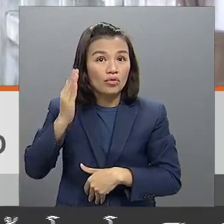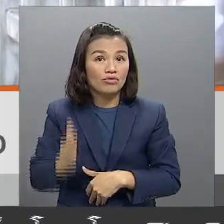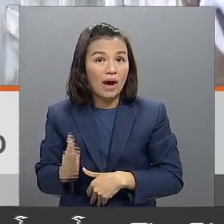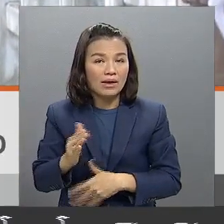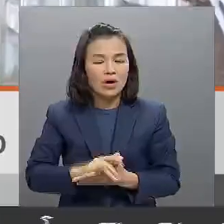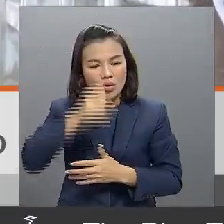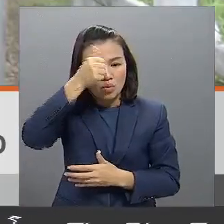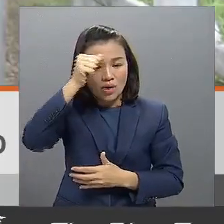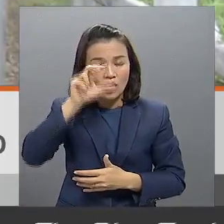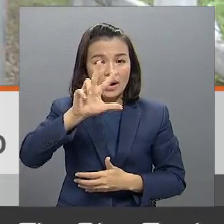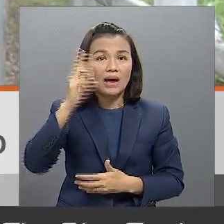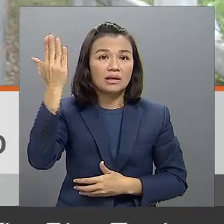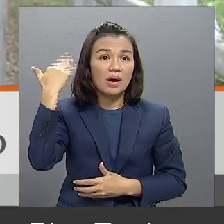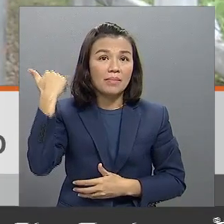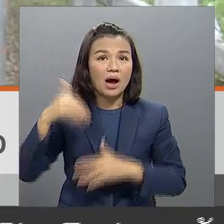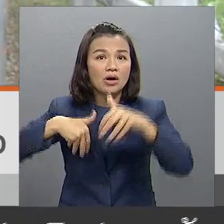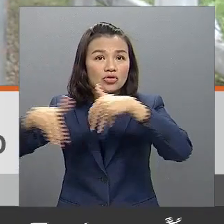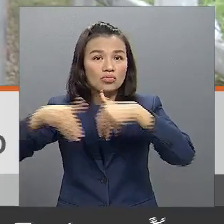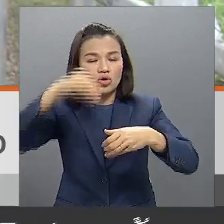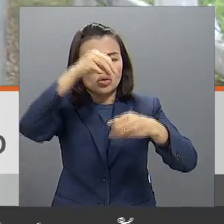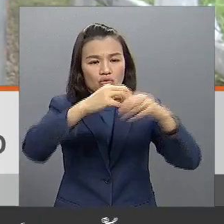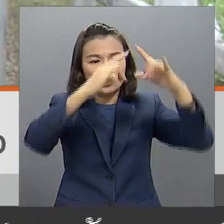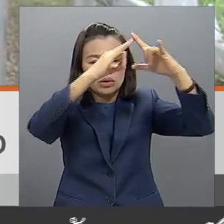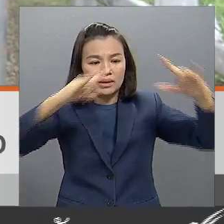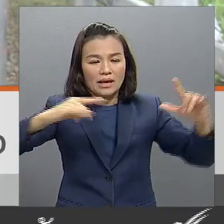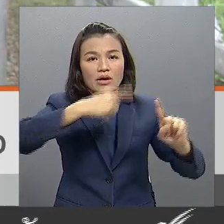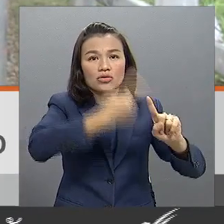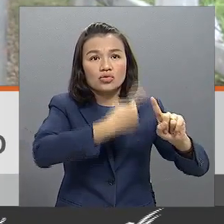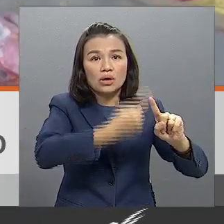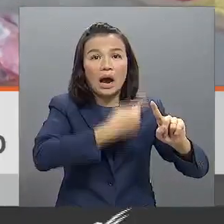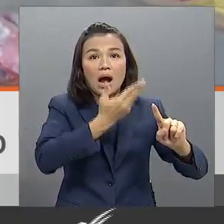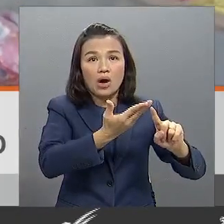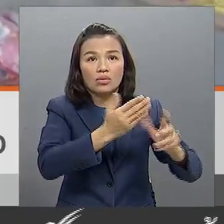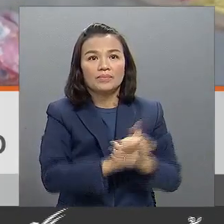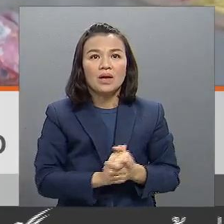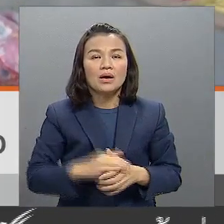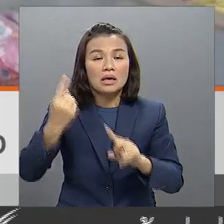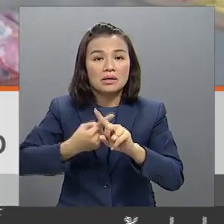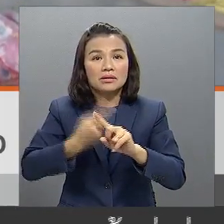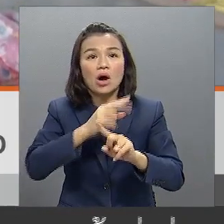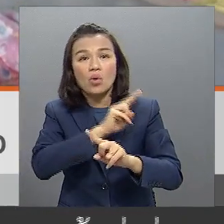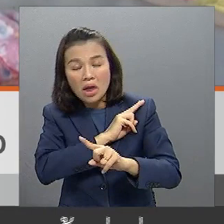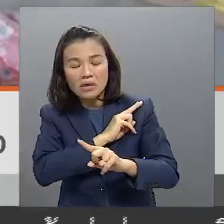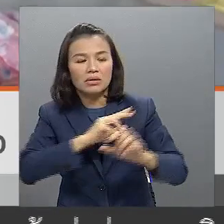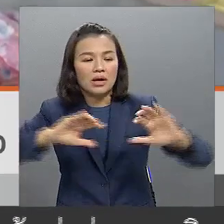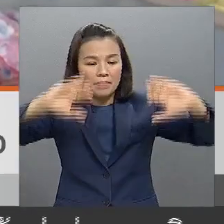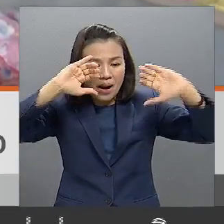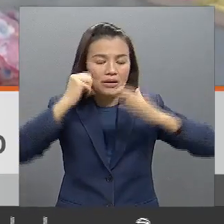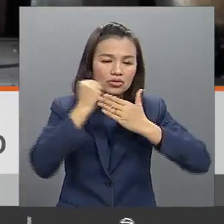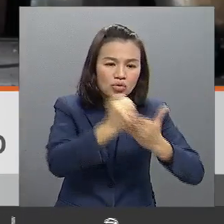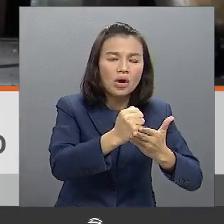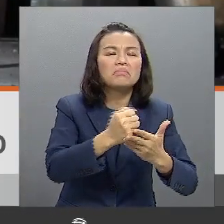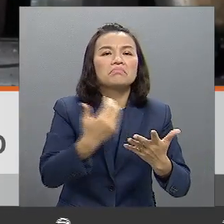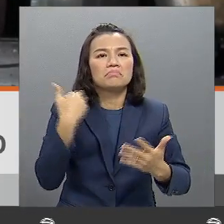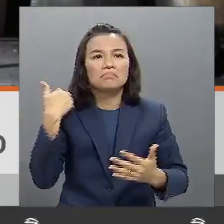ให้ชาวบ้านยังต้องอาศัยในเต็นท์ชั่วคราวทั้งที่ทางการจัดให้และเช่ากันมาเองเพราะไม่เพียงพอชาวบ้านบอกว่ากังวลอย่างมากเพราะน้ำ